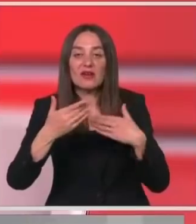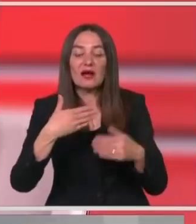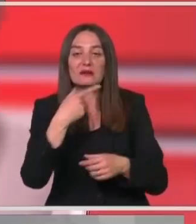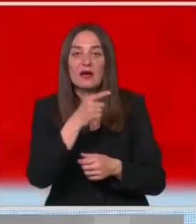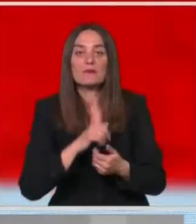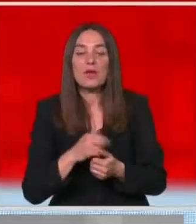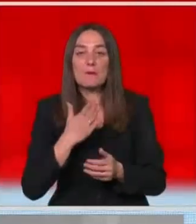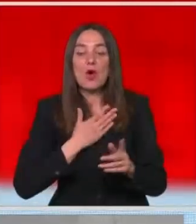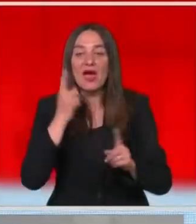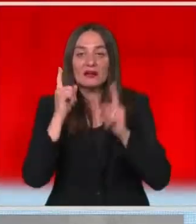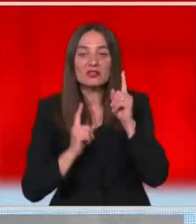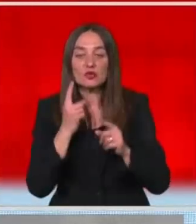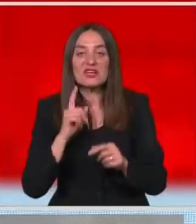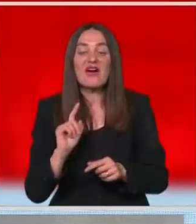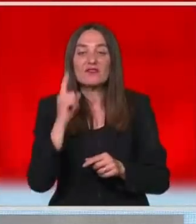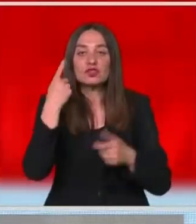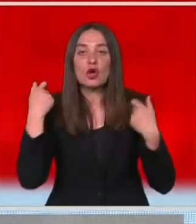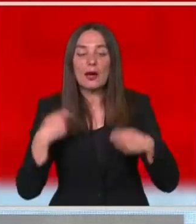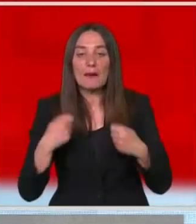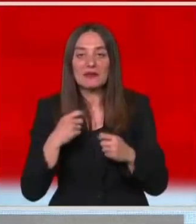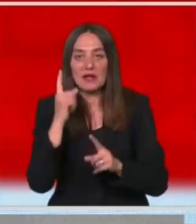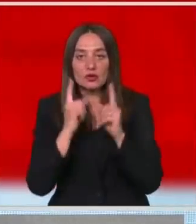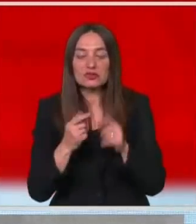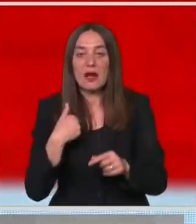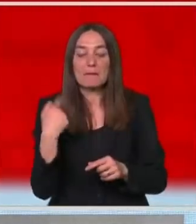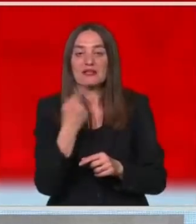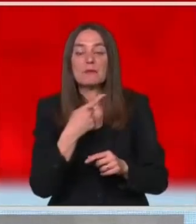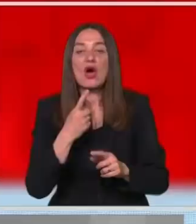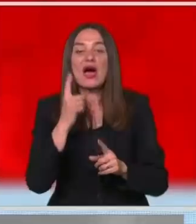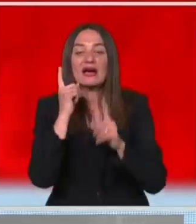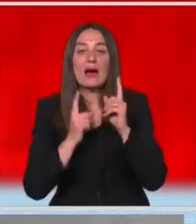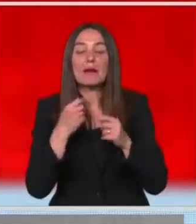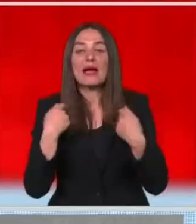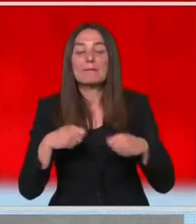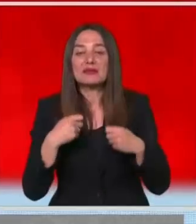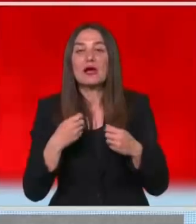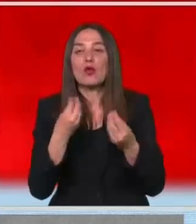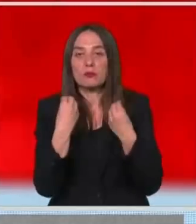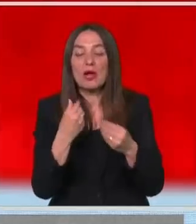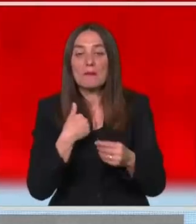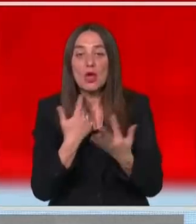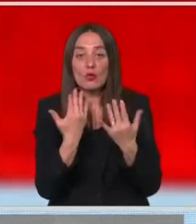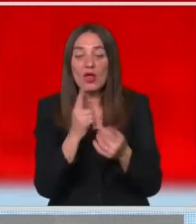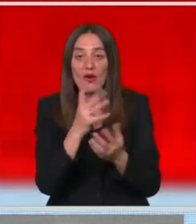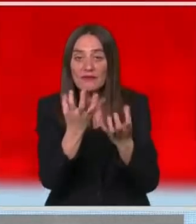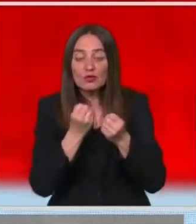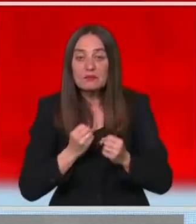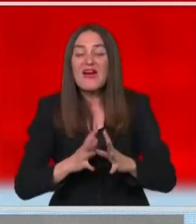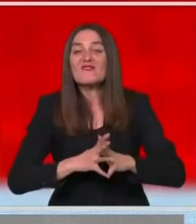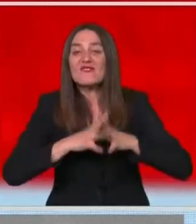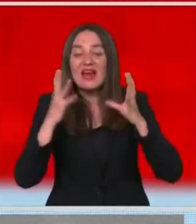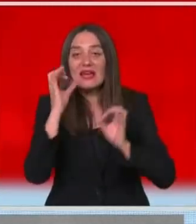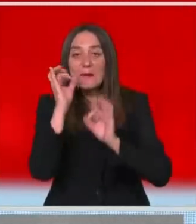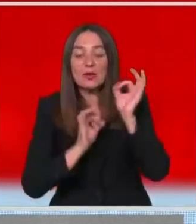Pa moja industrija je visoko kapitalna industrija, znači mi smo kapitalno intenzivni. Znači mi ukoliko ne uzimamo